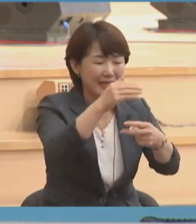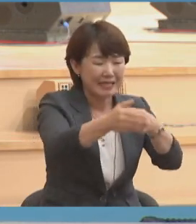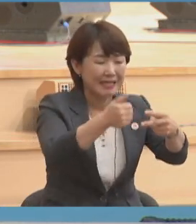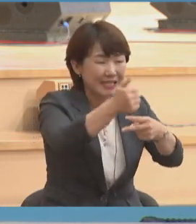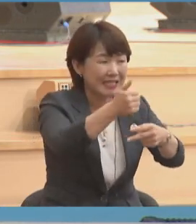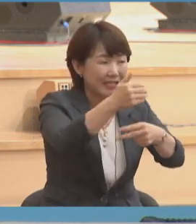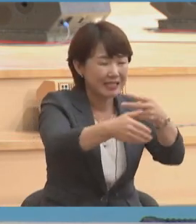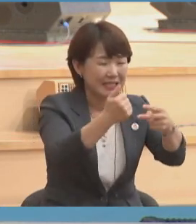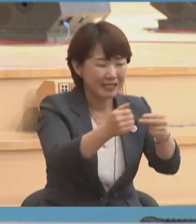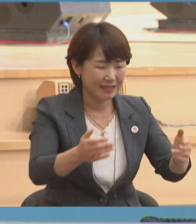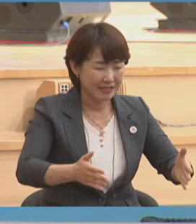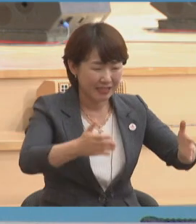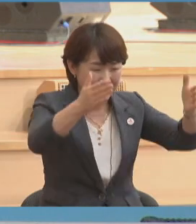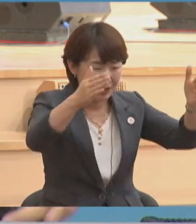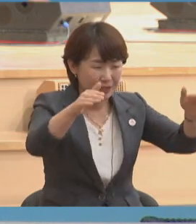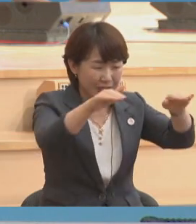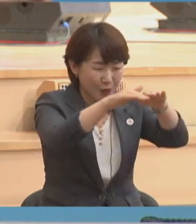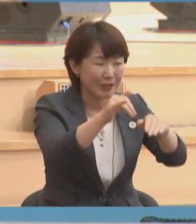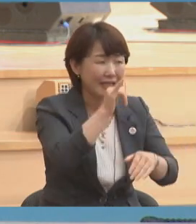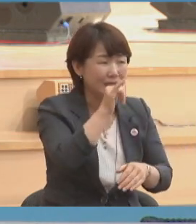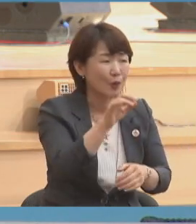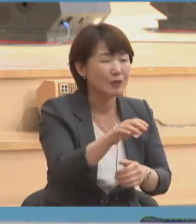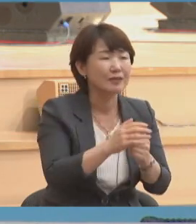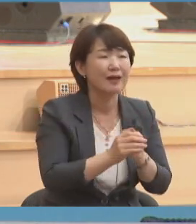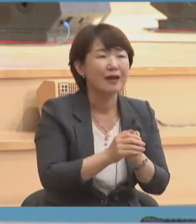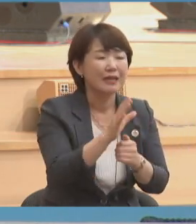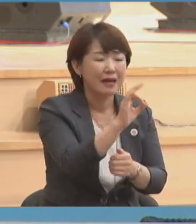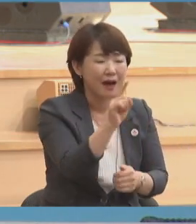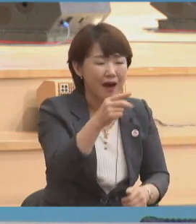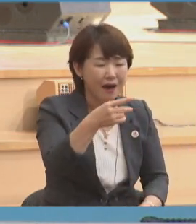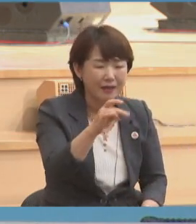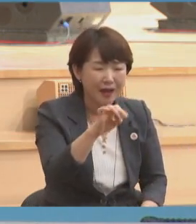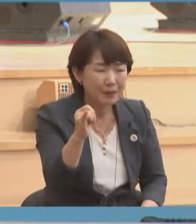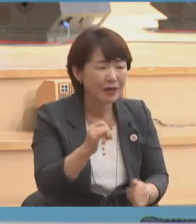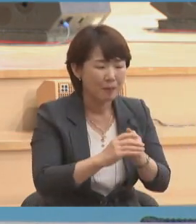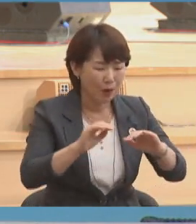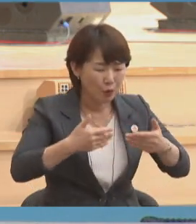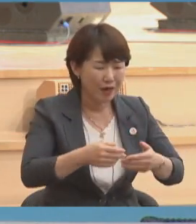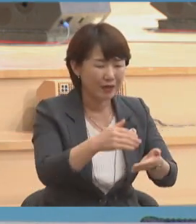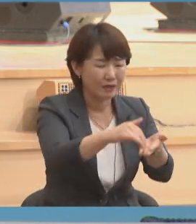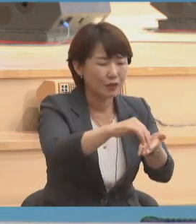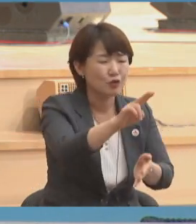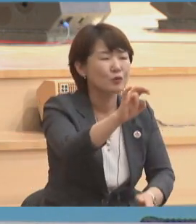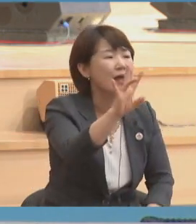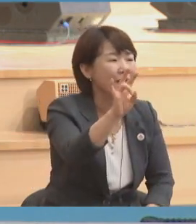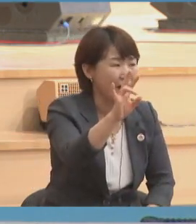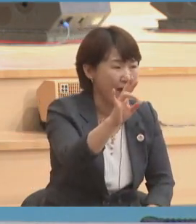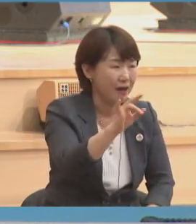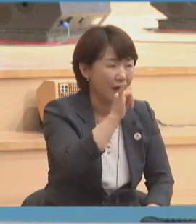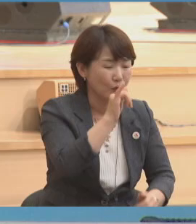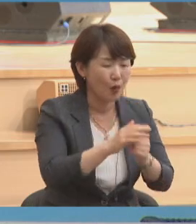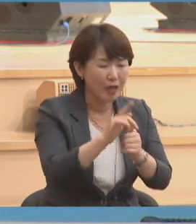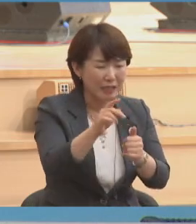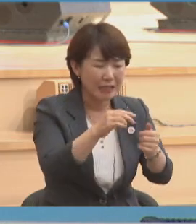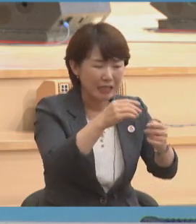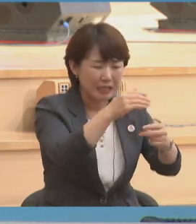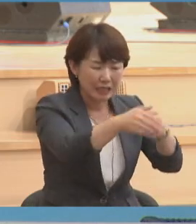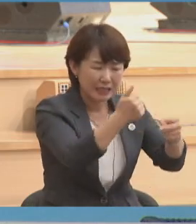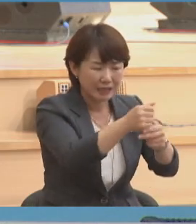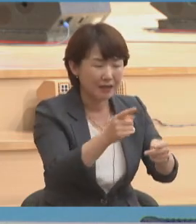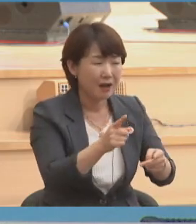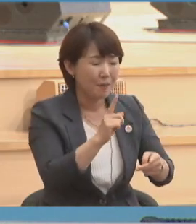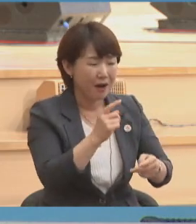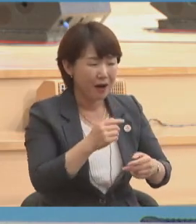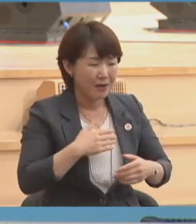그 아데미 여신을 섬기면서 온갖 음란한 짓거리를 하면서 그 신을 흥분시켜가지고 그 풍요, 그 축복을